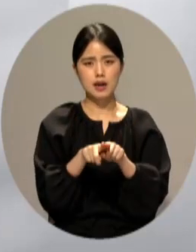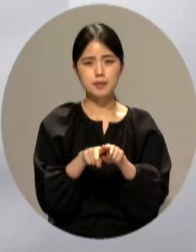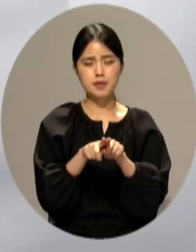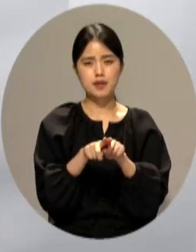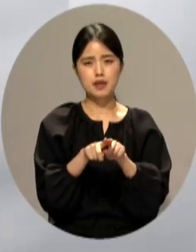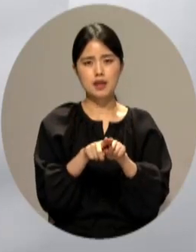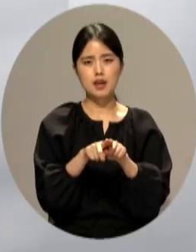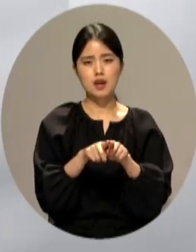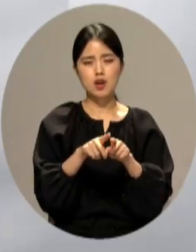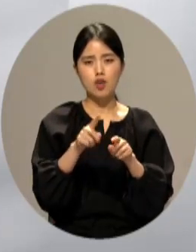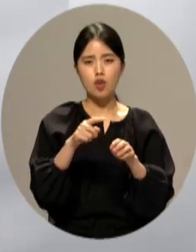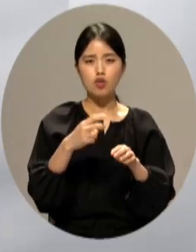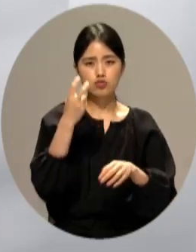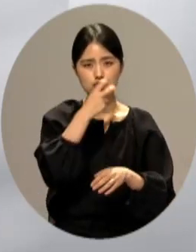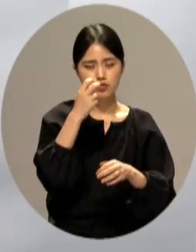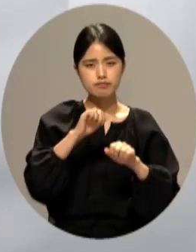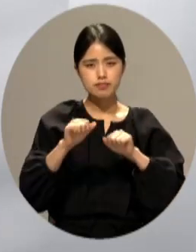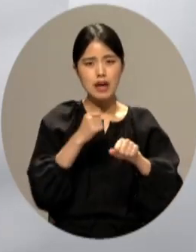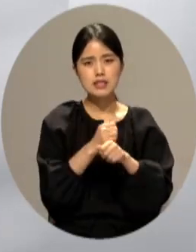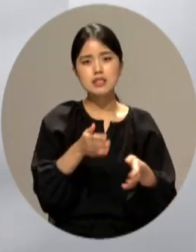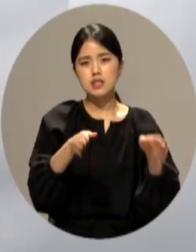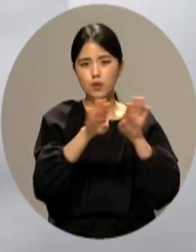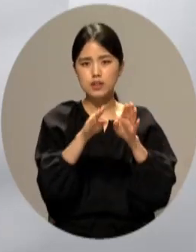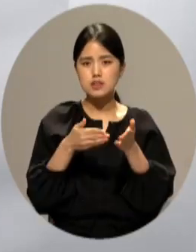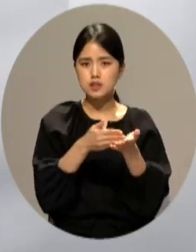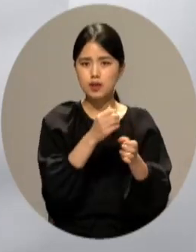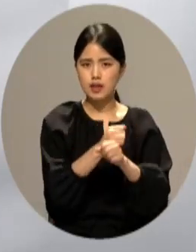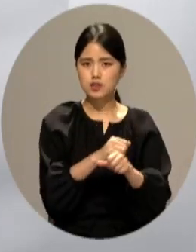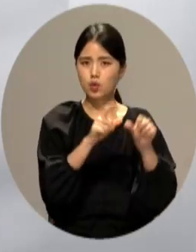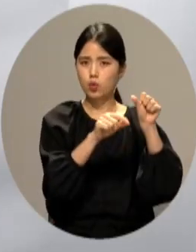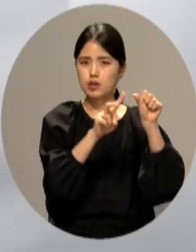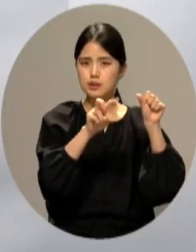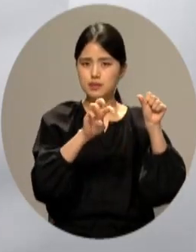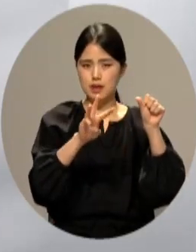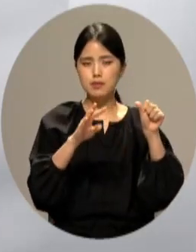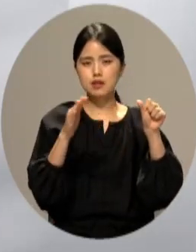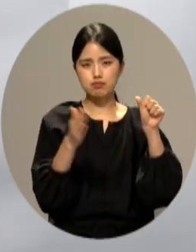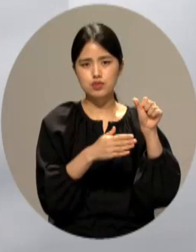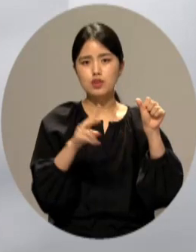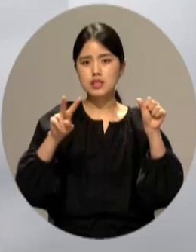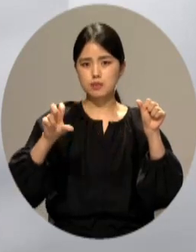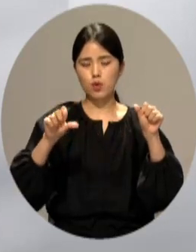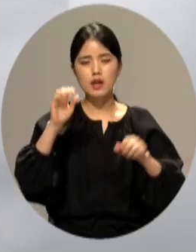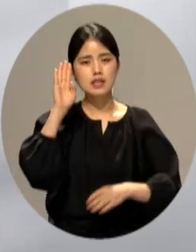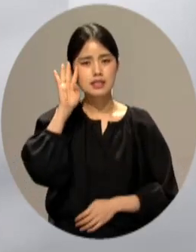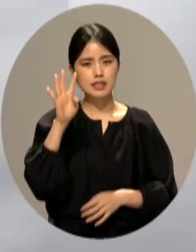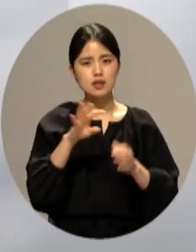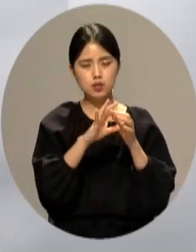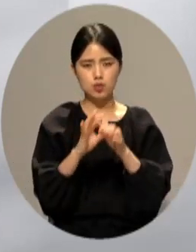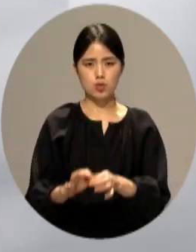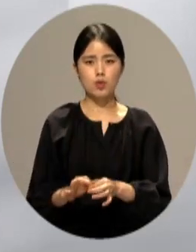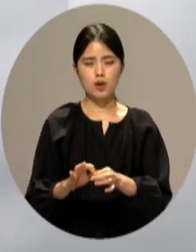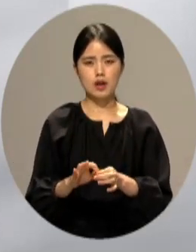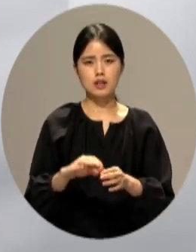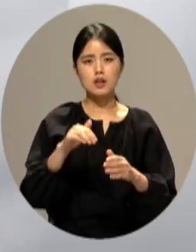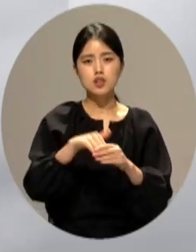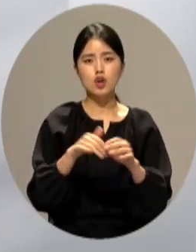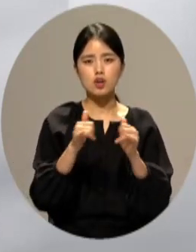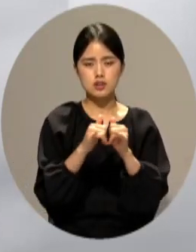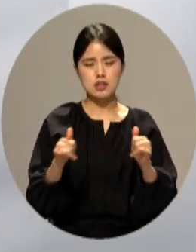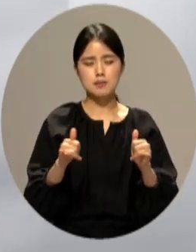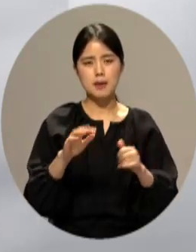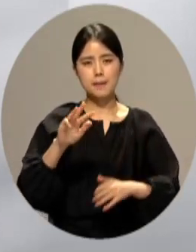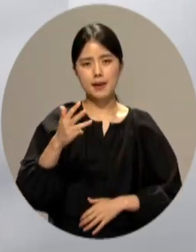등 대선 출구조사 수행 기관에 의뢰해 지난 23일부터 25일까지 사흘간 전북 유권자 800명의 응답을